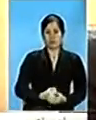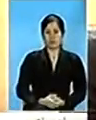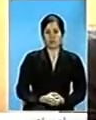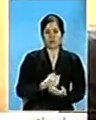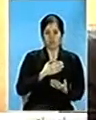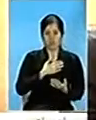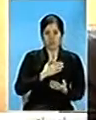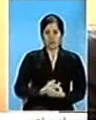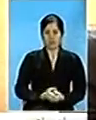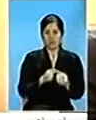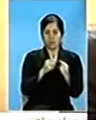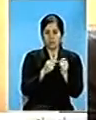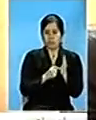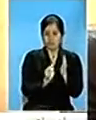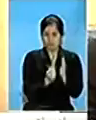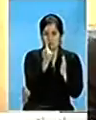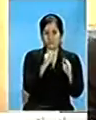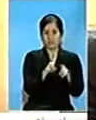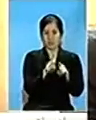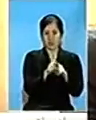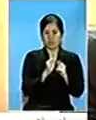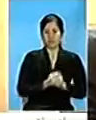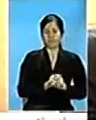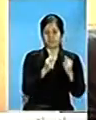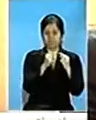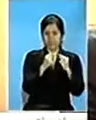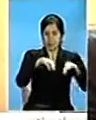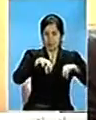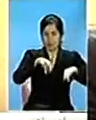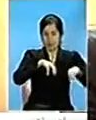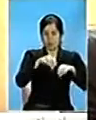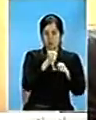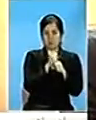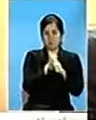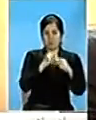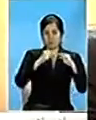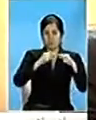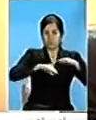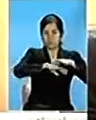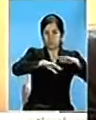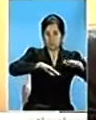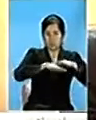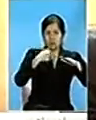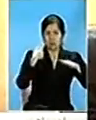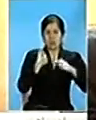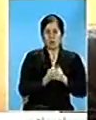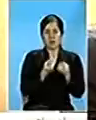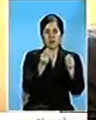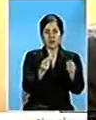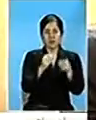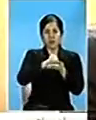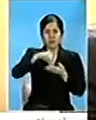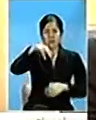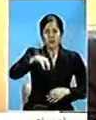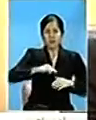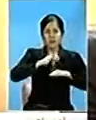าชุดแรกที่วางรากฐานสร้างวัฒนธรรมตีกรอบการทำงานให้กับสภาพัฒนาการเมื